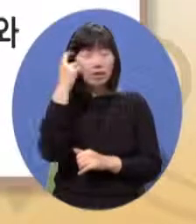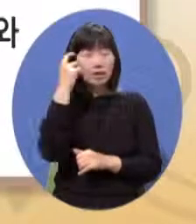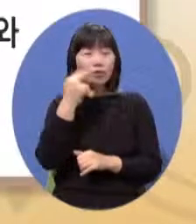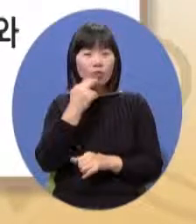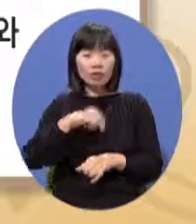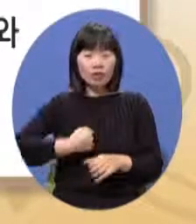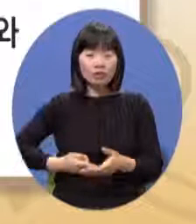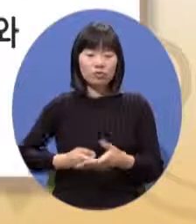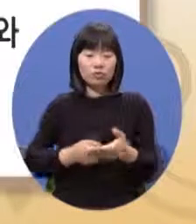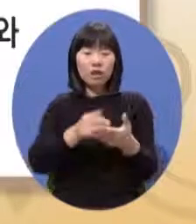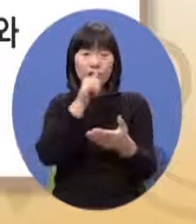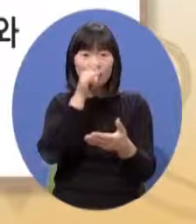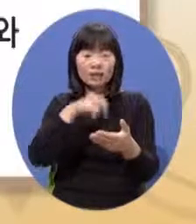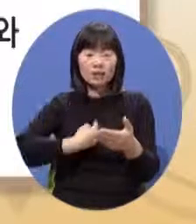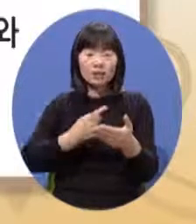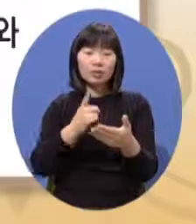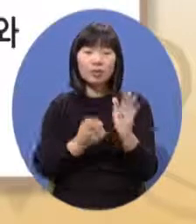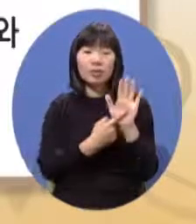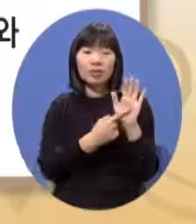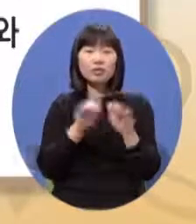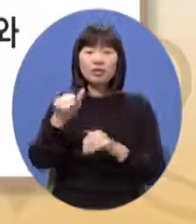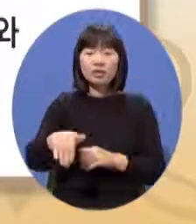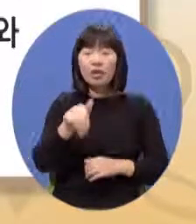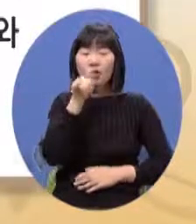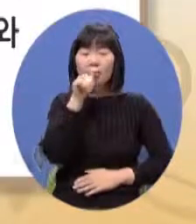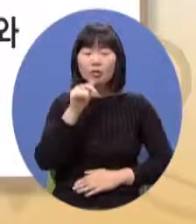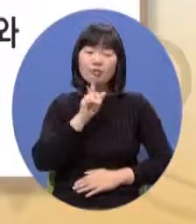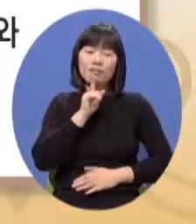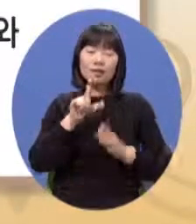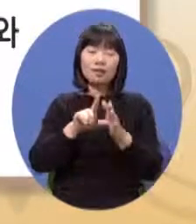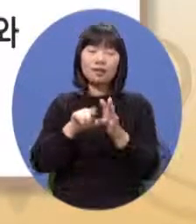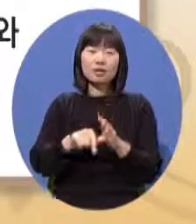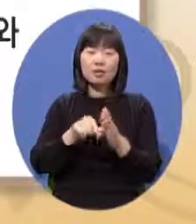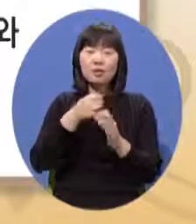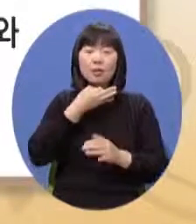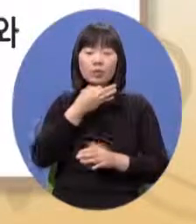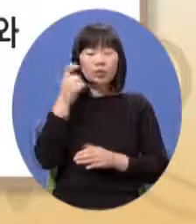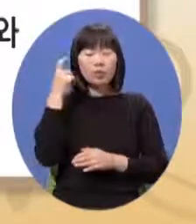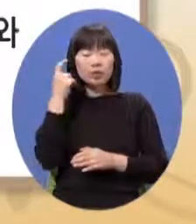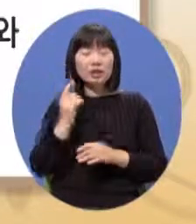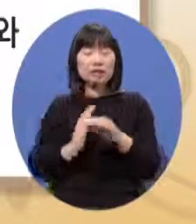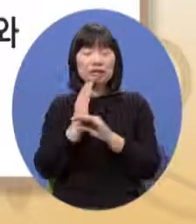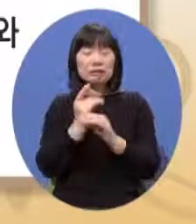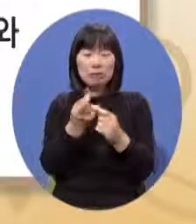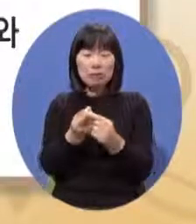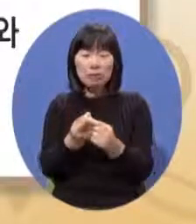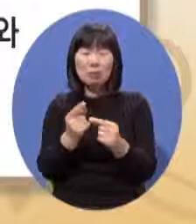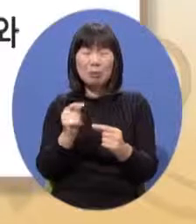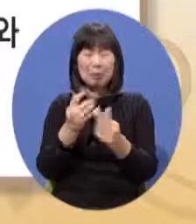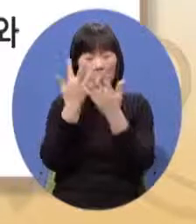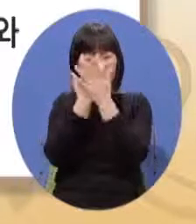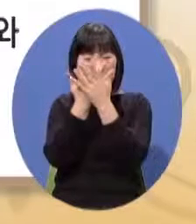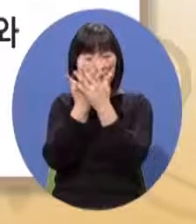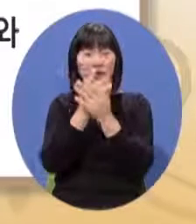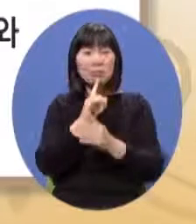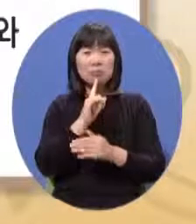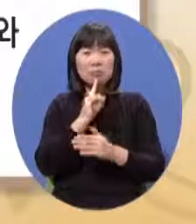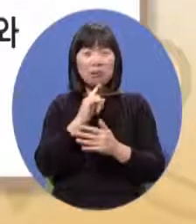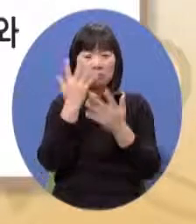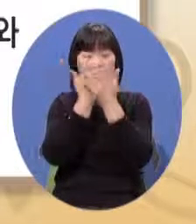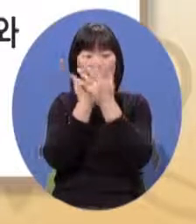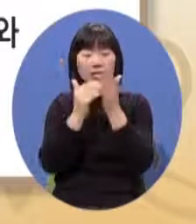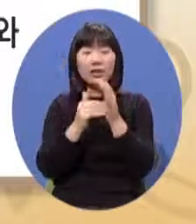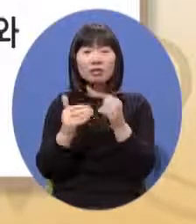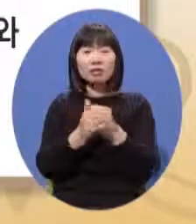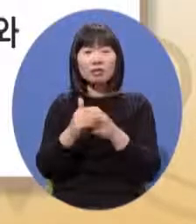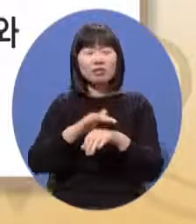주장만 내세우는 것도 자기 표현이 떨어지는 경우고요. 또 말할 때 목소리가 지나치게 작거나 이렇게 얼버무리거나 말끝을 흐려서